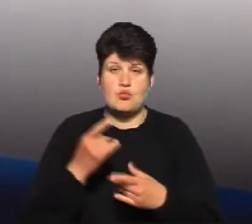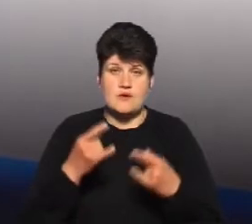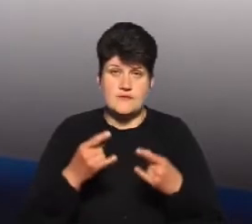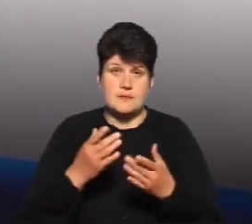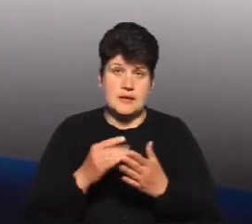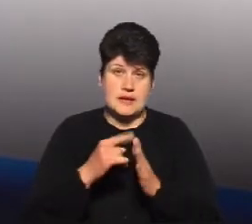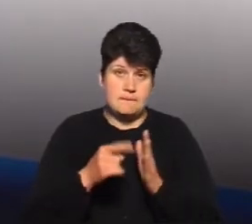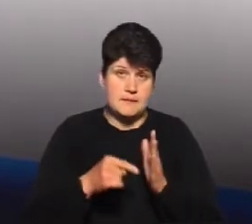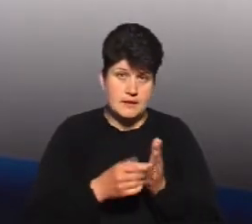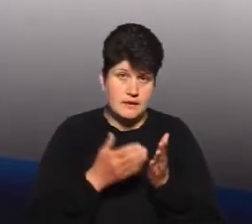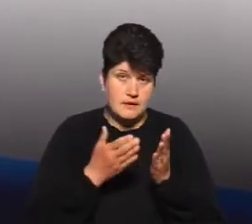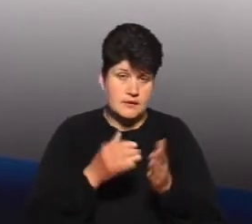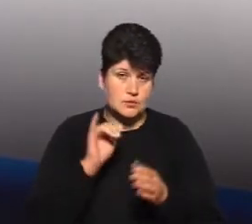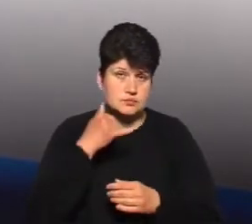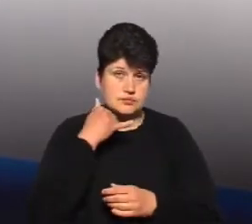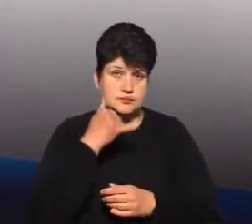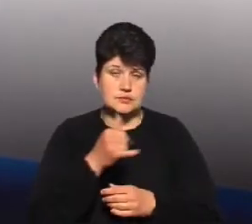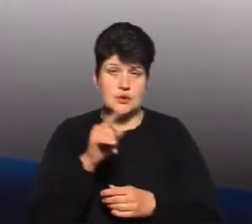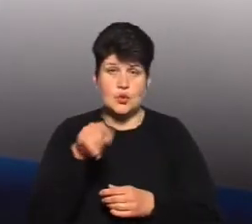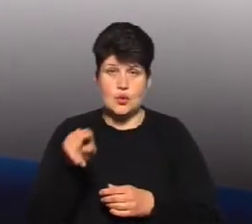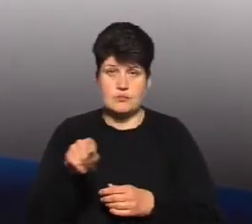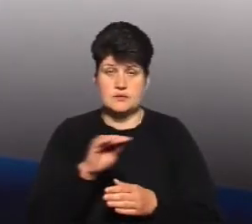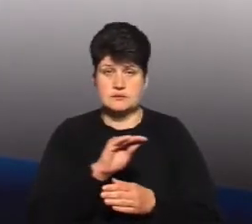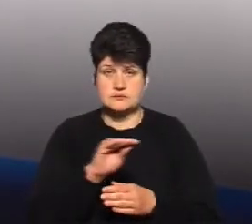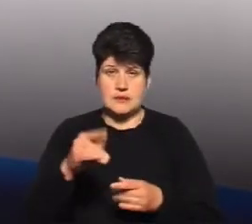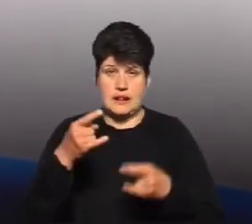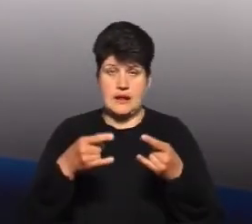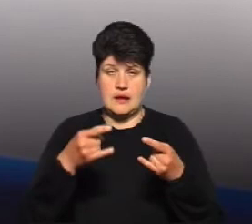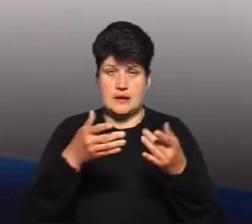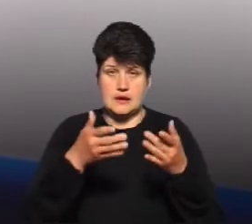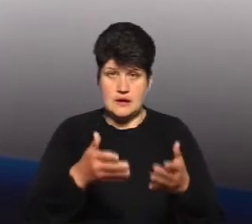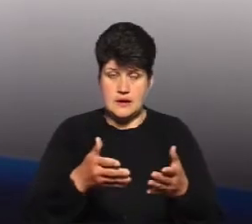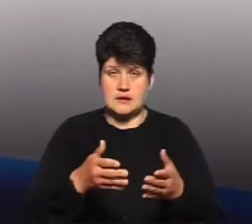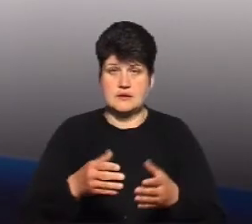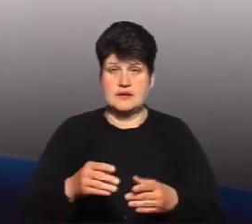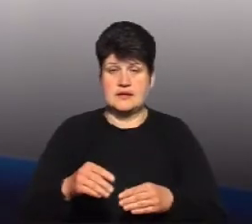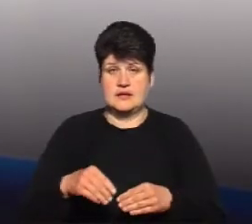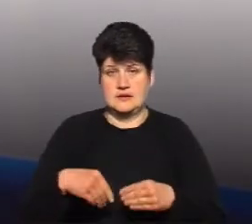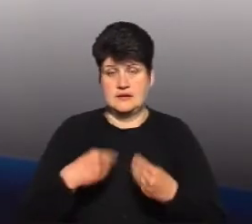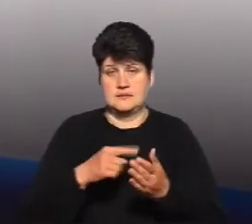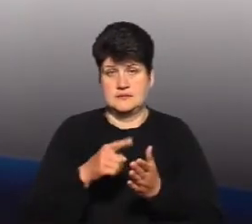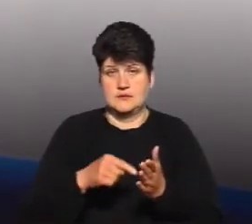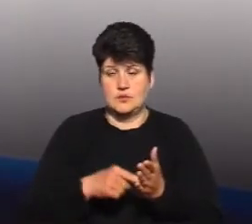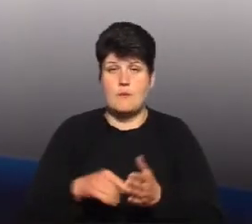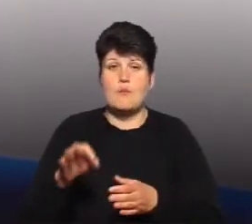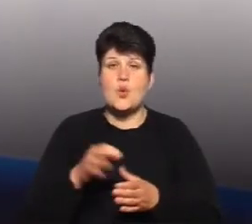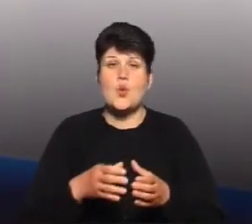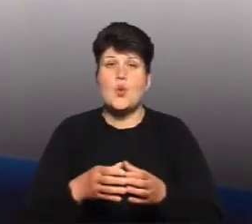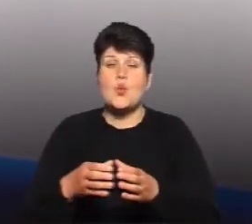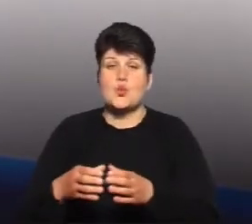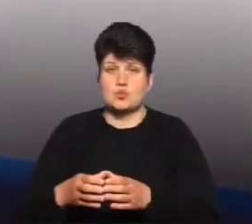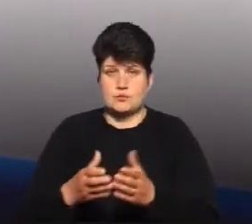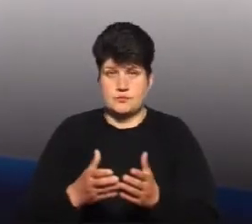нашого гостя, можете телефонувати за номером, що вказаний на ваших екранах, і його, власне, ставити. Про групи на